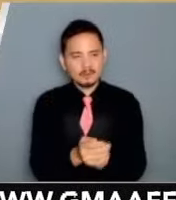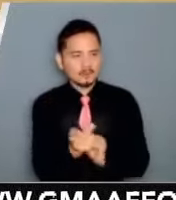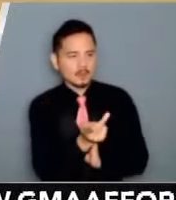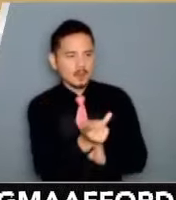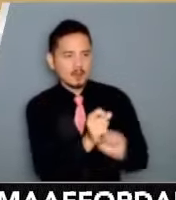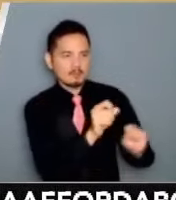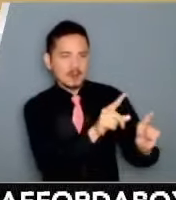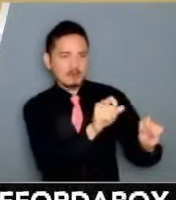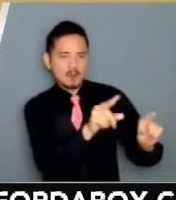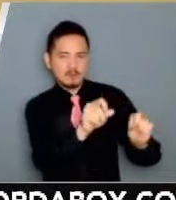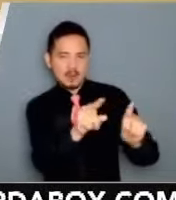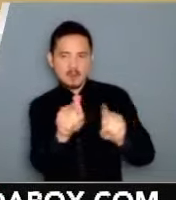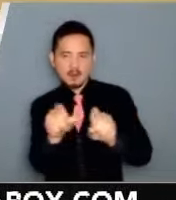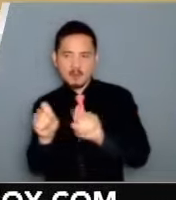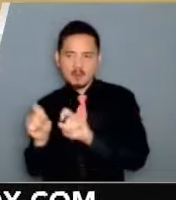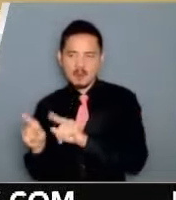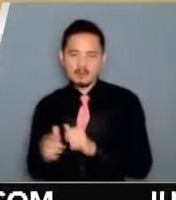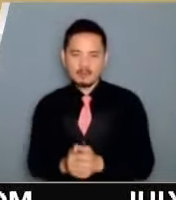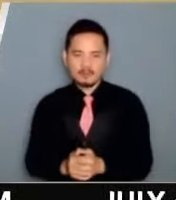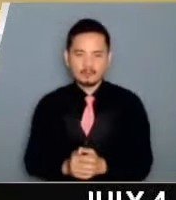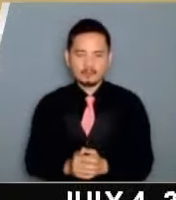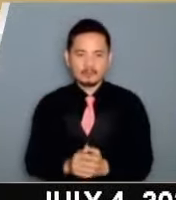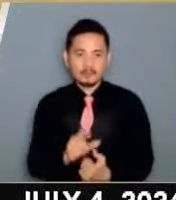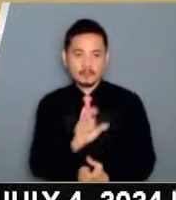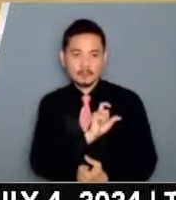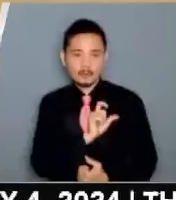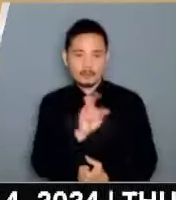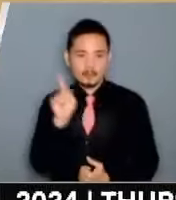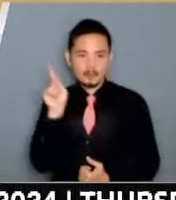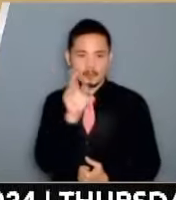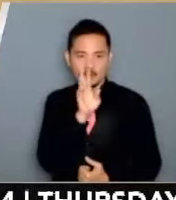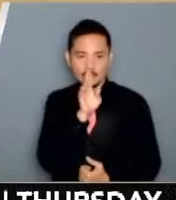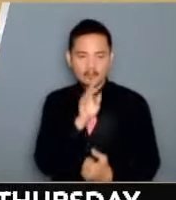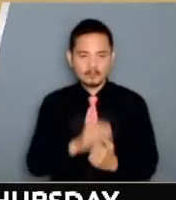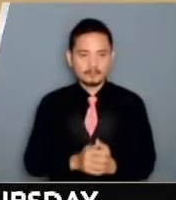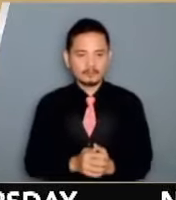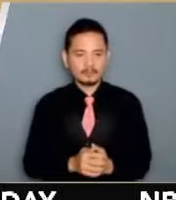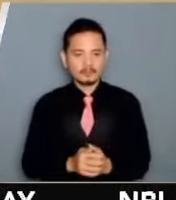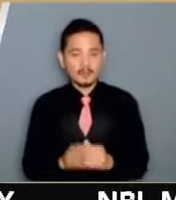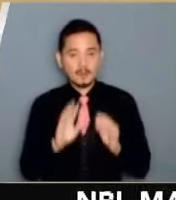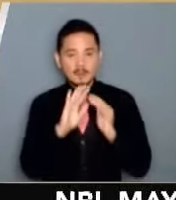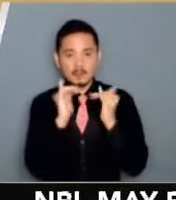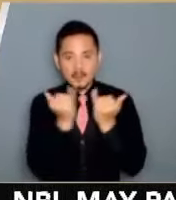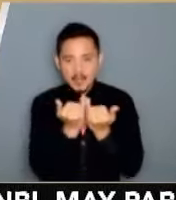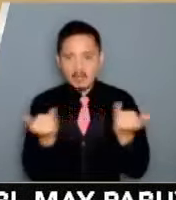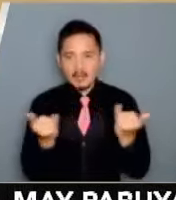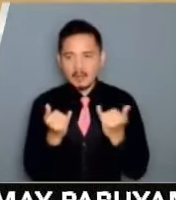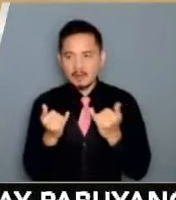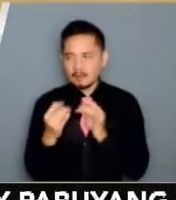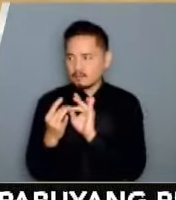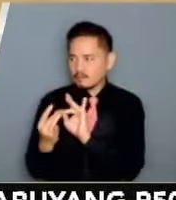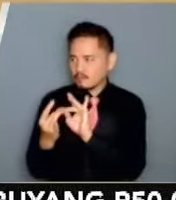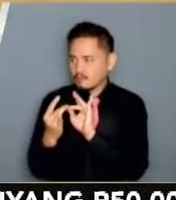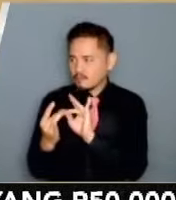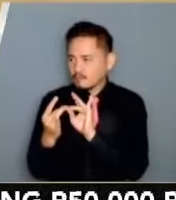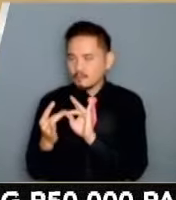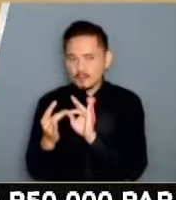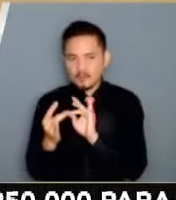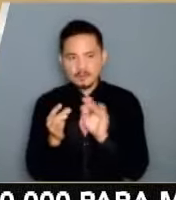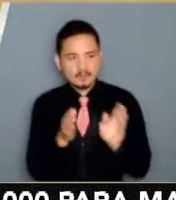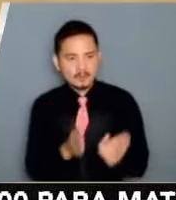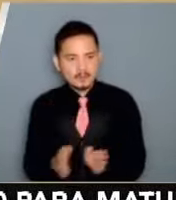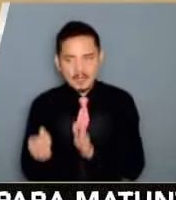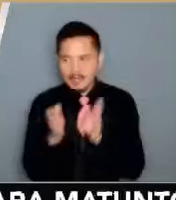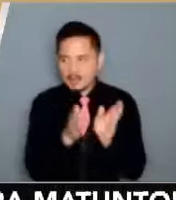Ang i-reoperation ng ating mga suspects ay sa Barangay Batasan at Barangay Commonwealth. At ang karaniwang